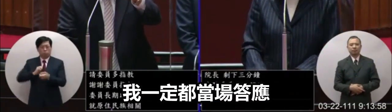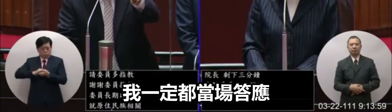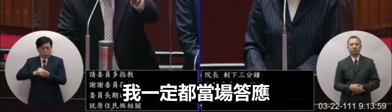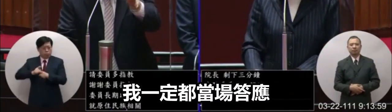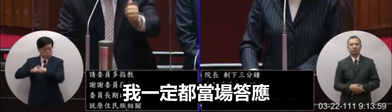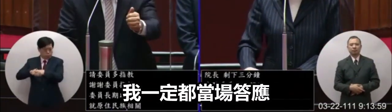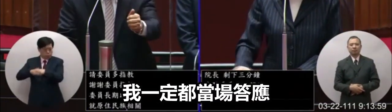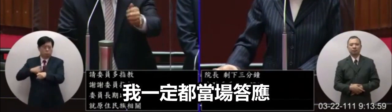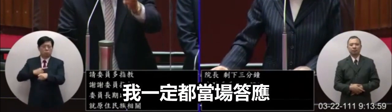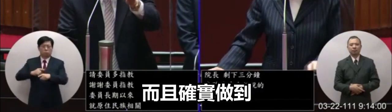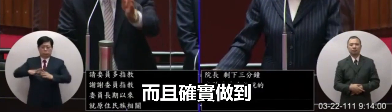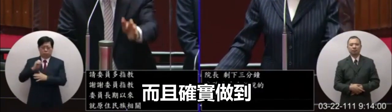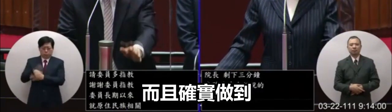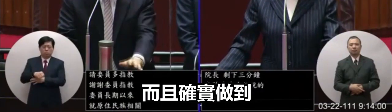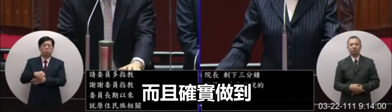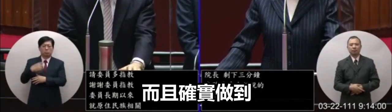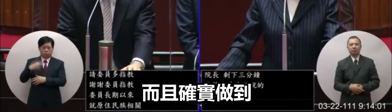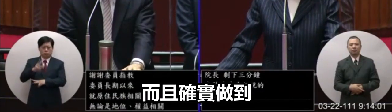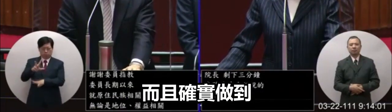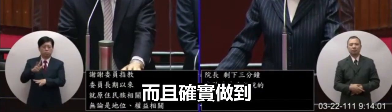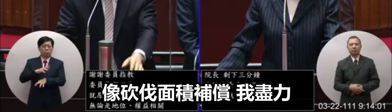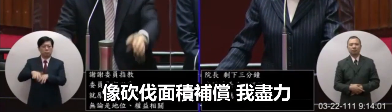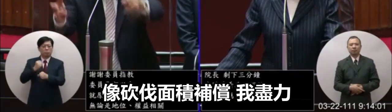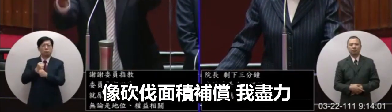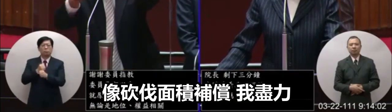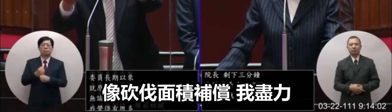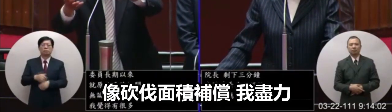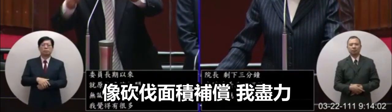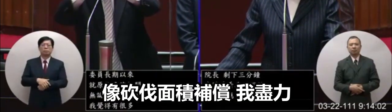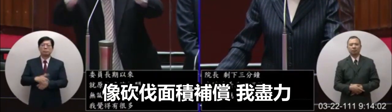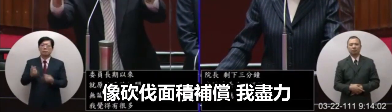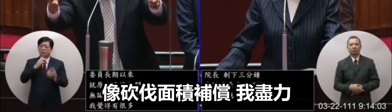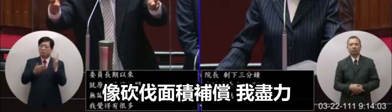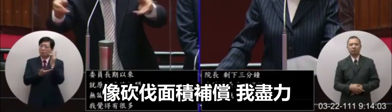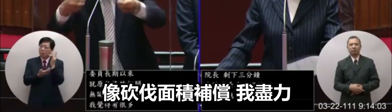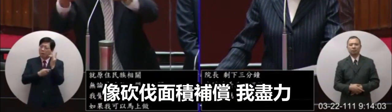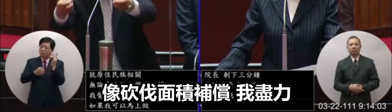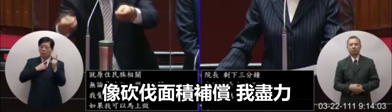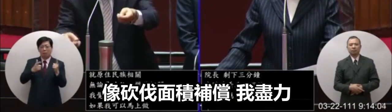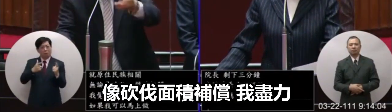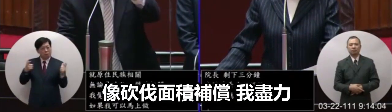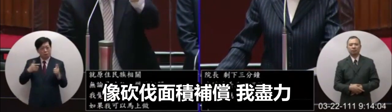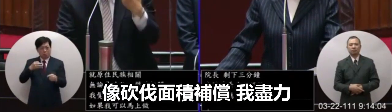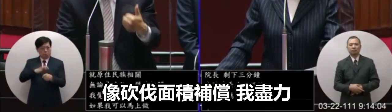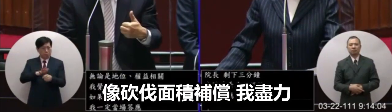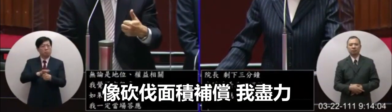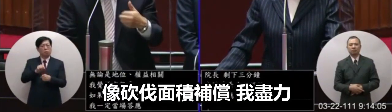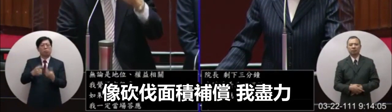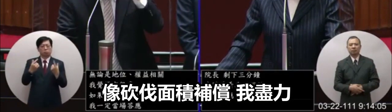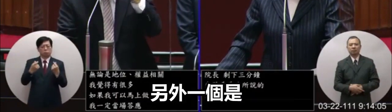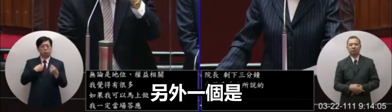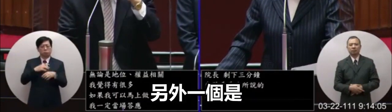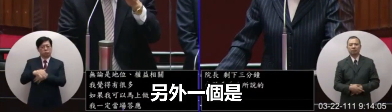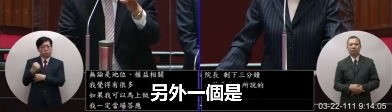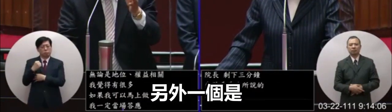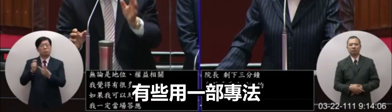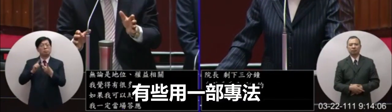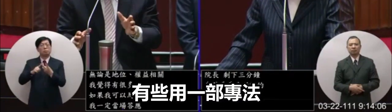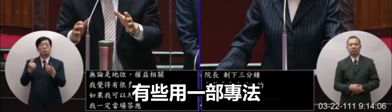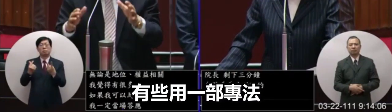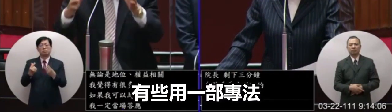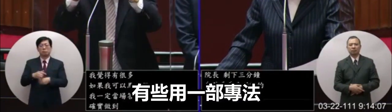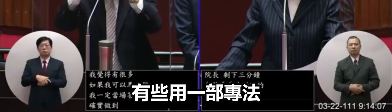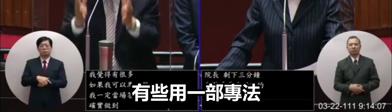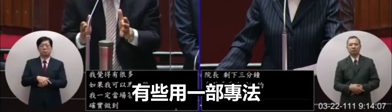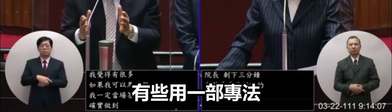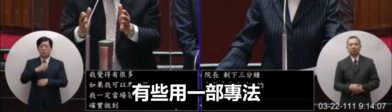我一定都当场答应，而且确实做到。像那个砍伐那个面积补偿，我尽力。另外一个是有